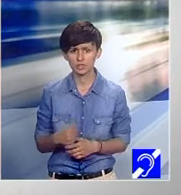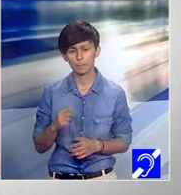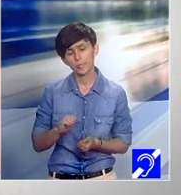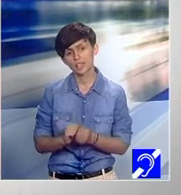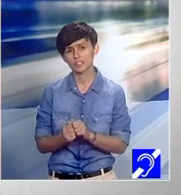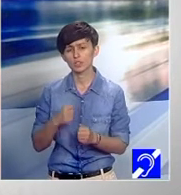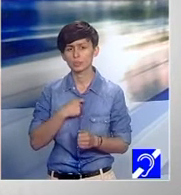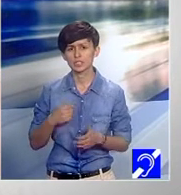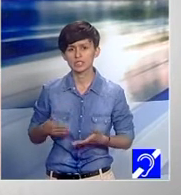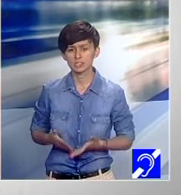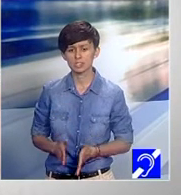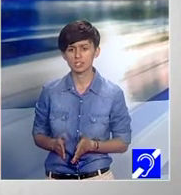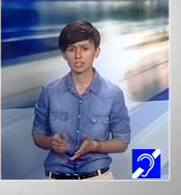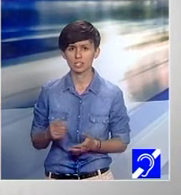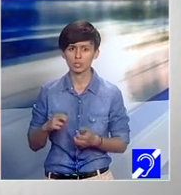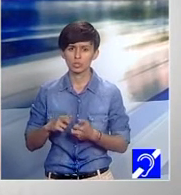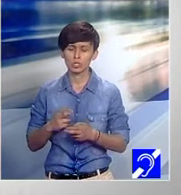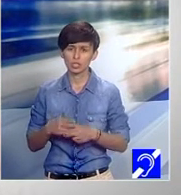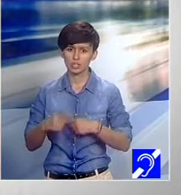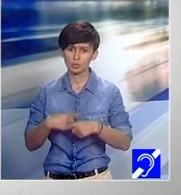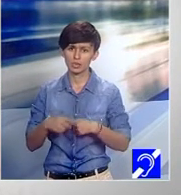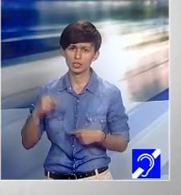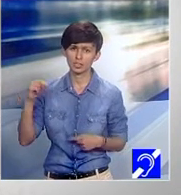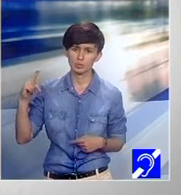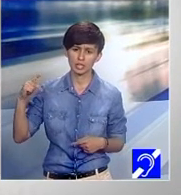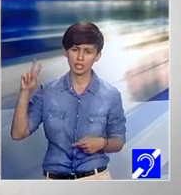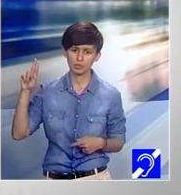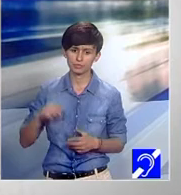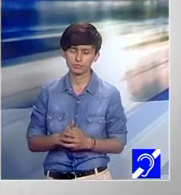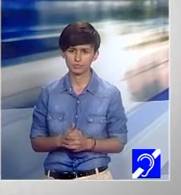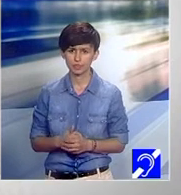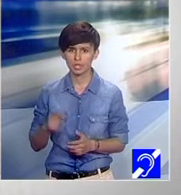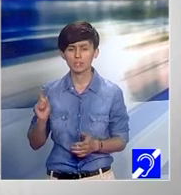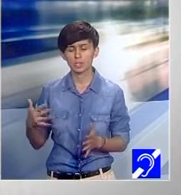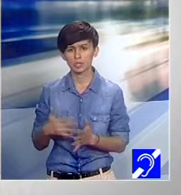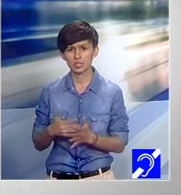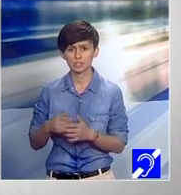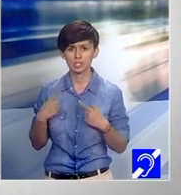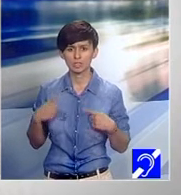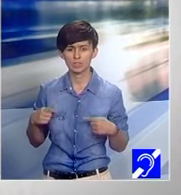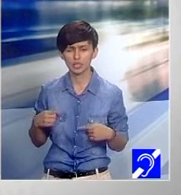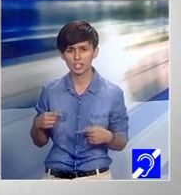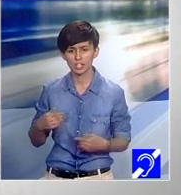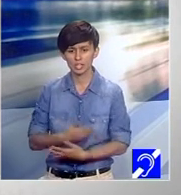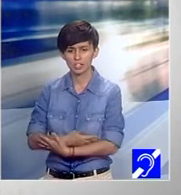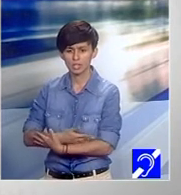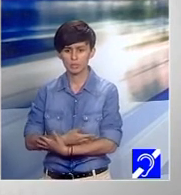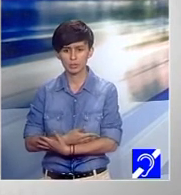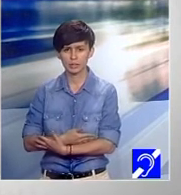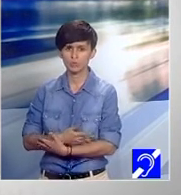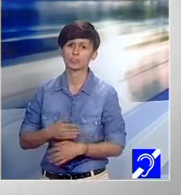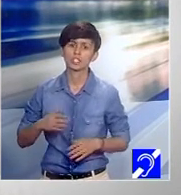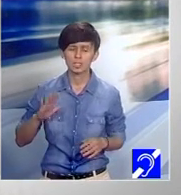copilul bolnav pe cau. Tocmai de aceea spun că trebuie testat fiecare nou născut în a 5-a-7-a zi de viață, pentru că